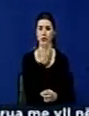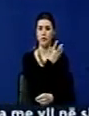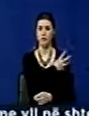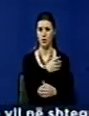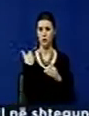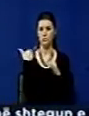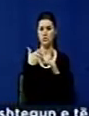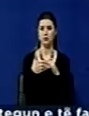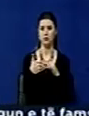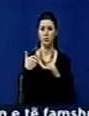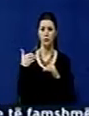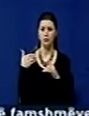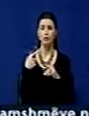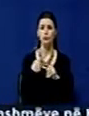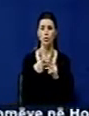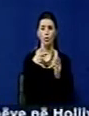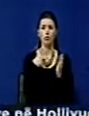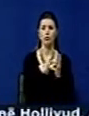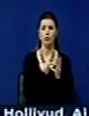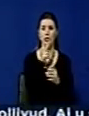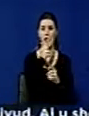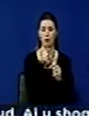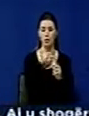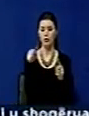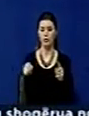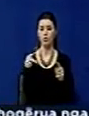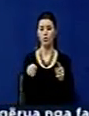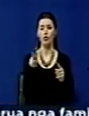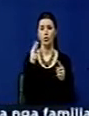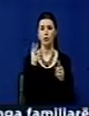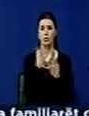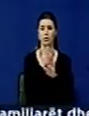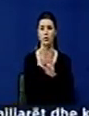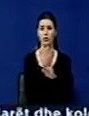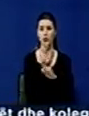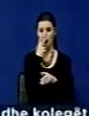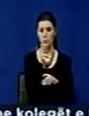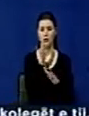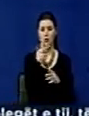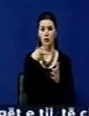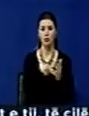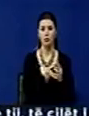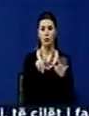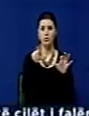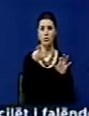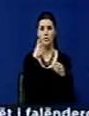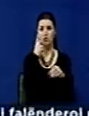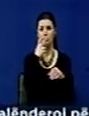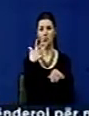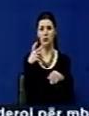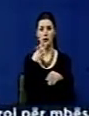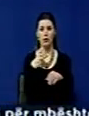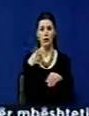fundit. Bile dallimin mes vitit 2013 dhe 2012 është gjithsej 2.725